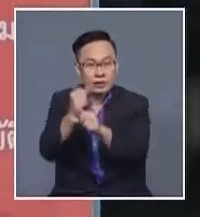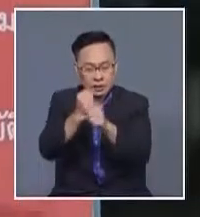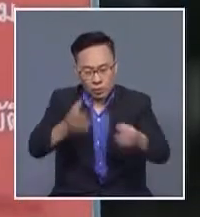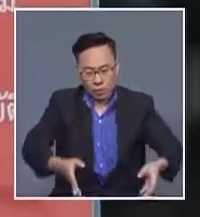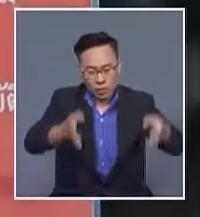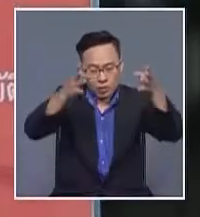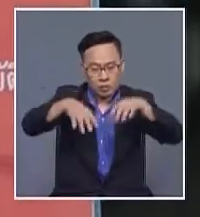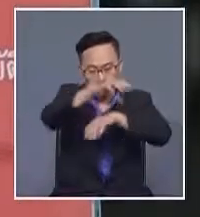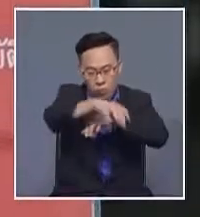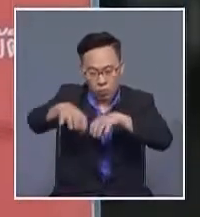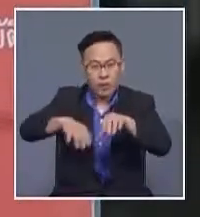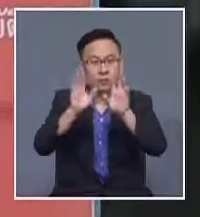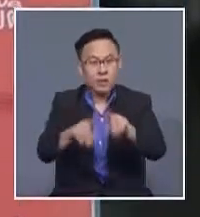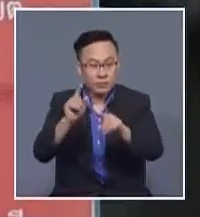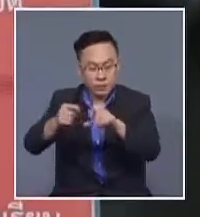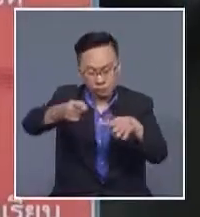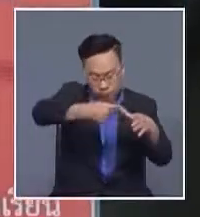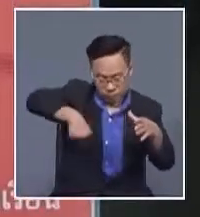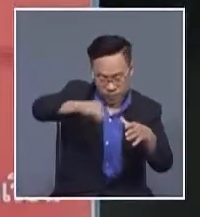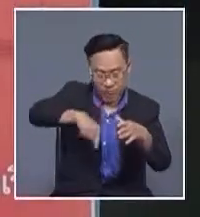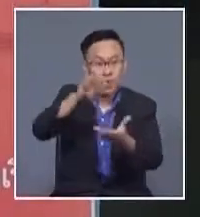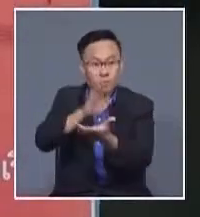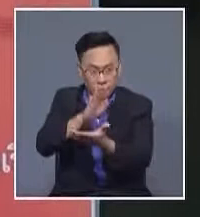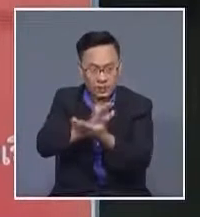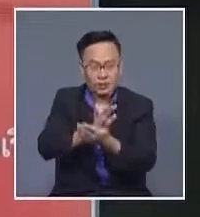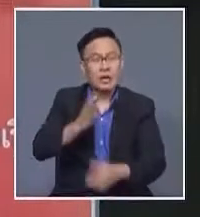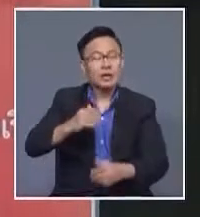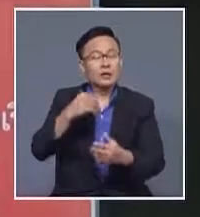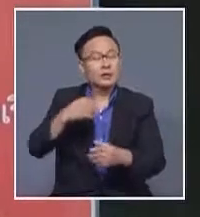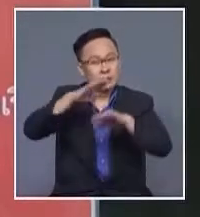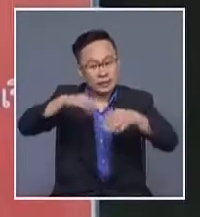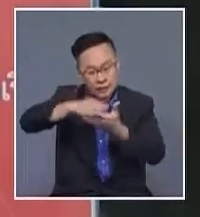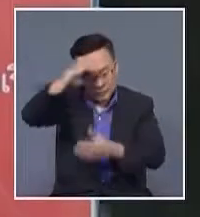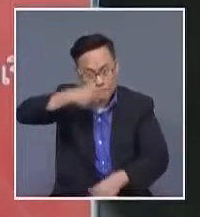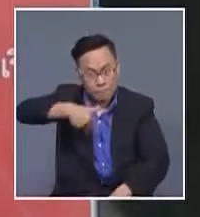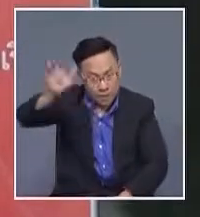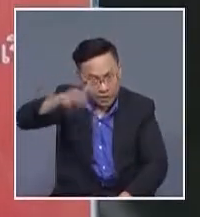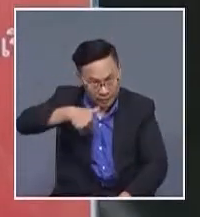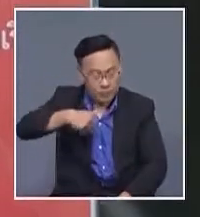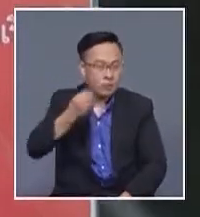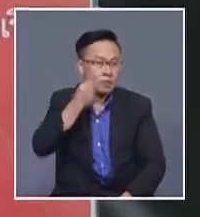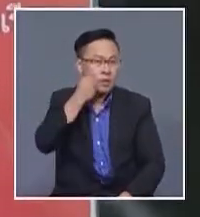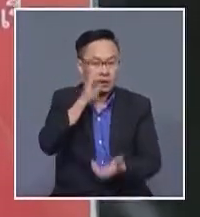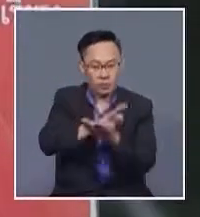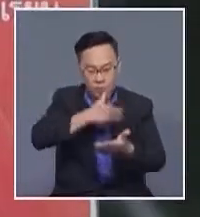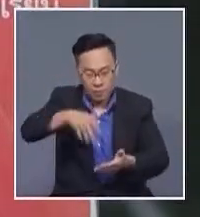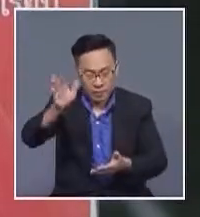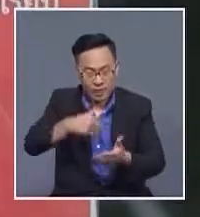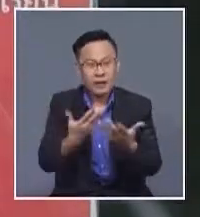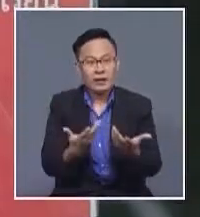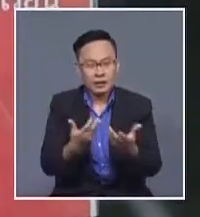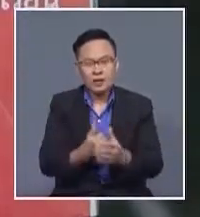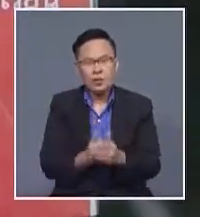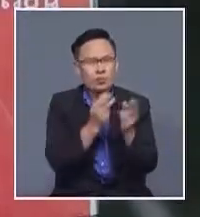เรียนเราค่ะและอีกอย่างนึงนะคะก็คือการเดินทางไปกลับของน้องๆค่ะ สร้างจิตสำนึกนี้เขาสร้างกันยังไงคะแล้วก็สร้างเพื่ออะไรหรอ